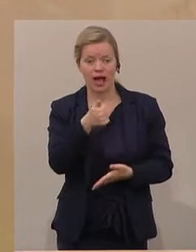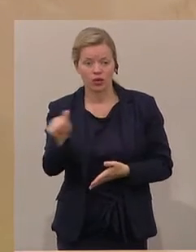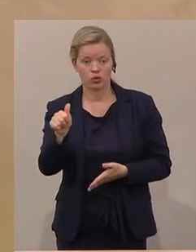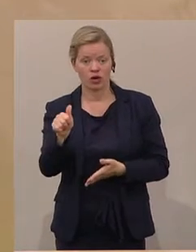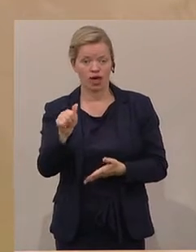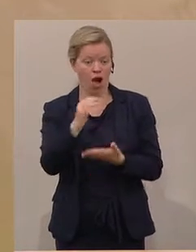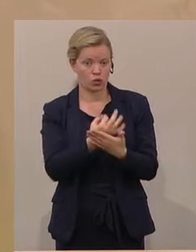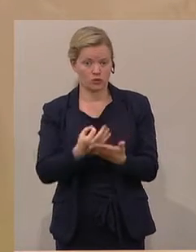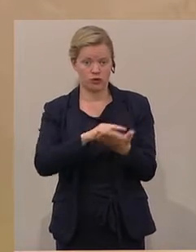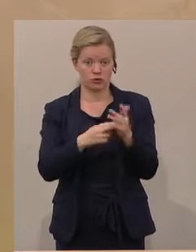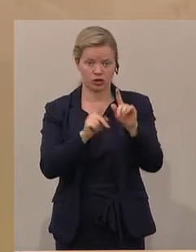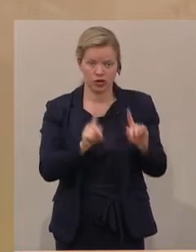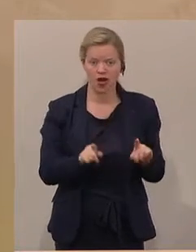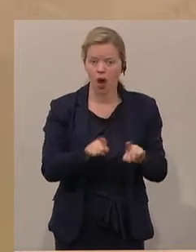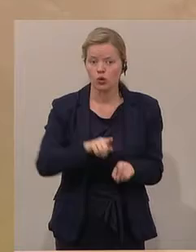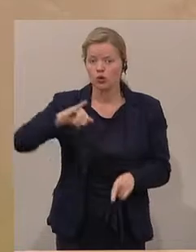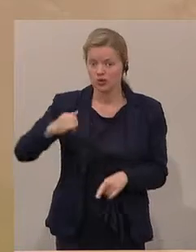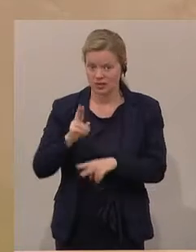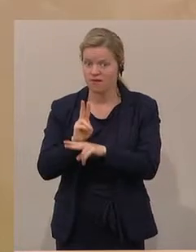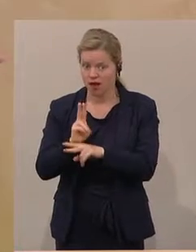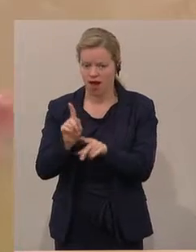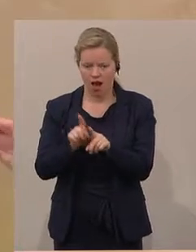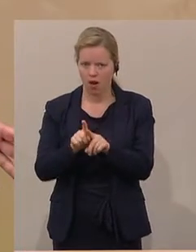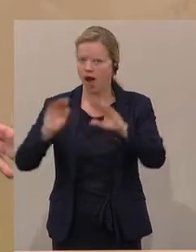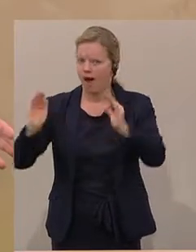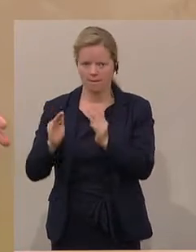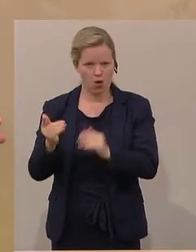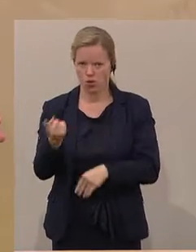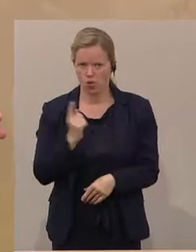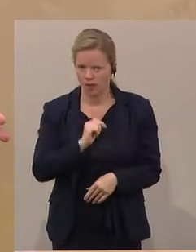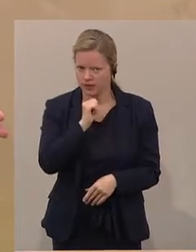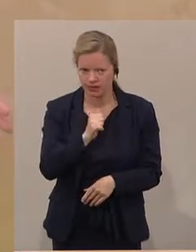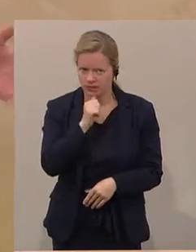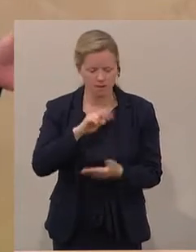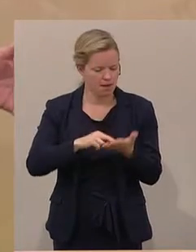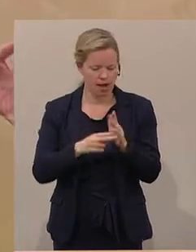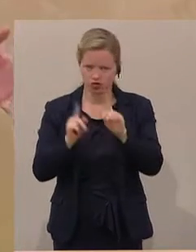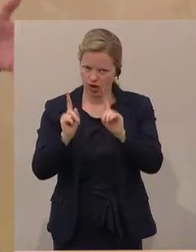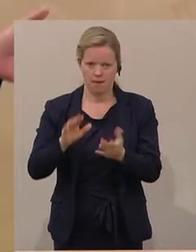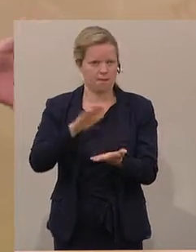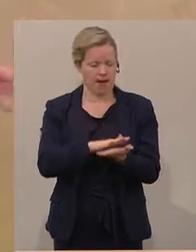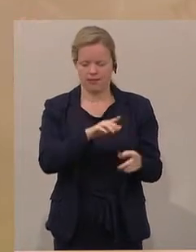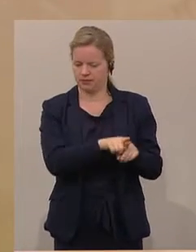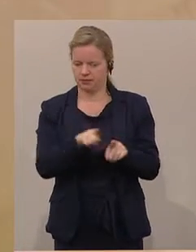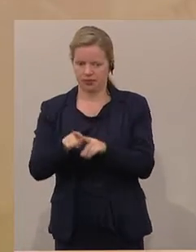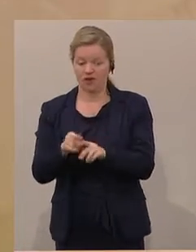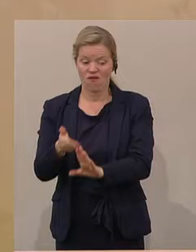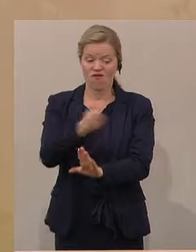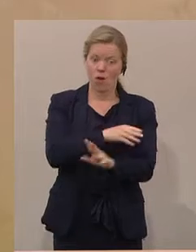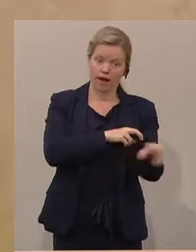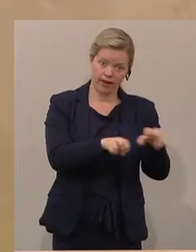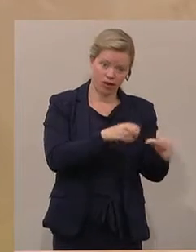bei der Justizwache, die ein wesentliches Segment darstellt, gibt es keinen Abbau von Planstellen, der nämlich dort schon durch die